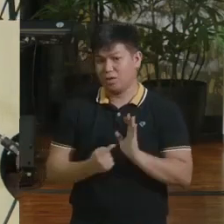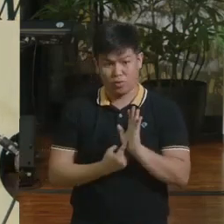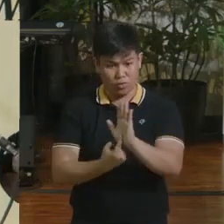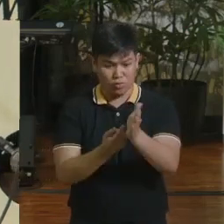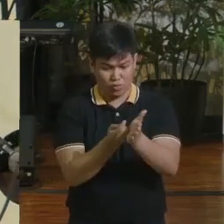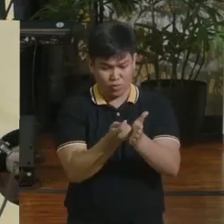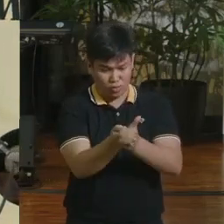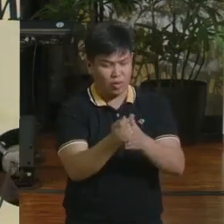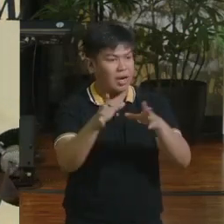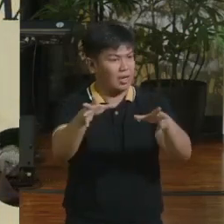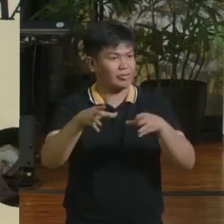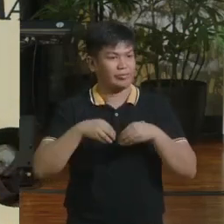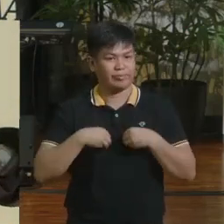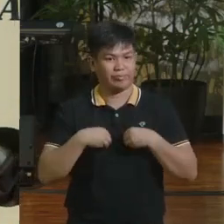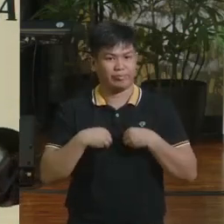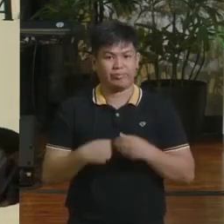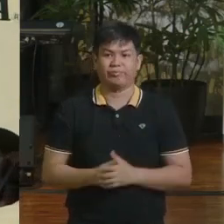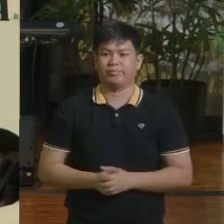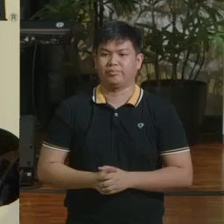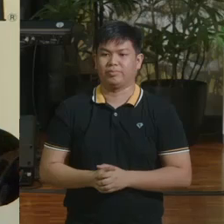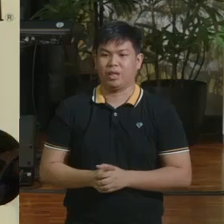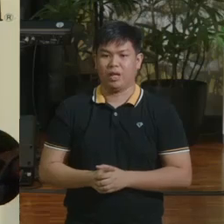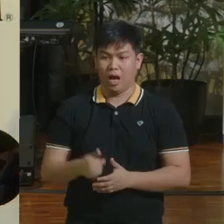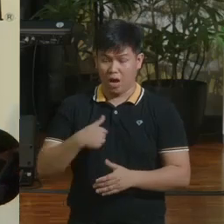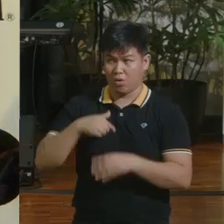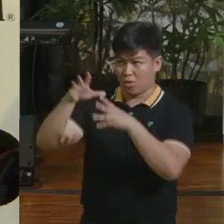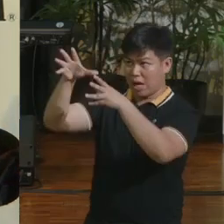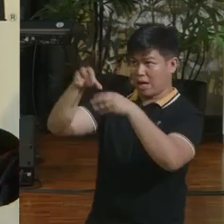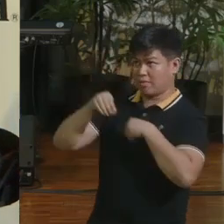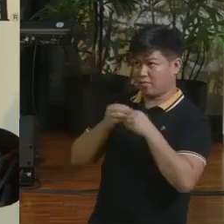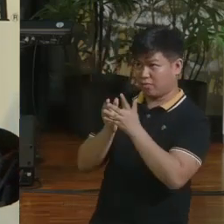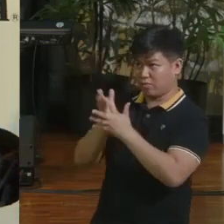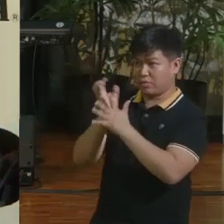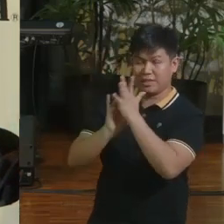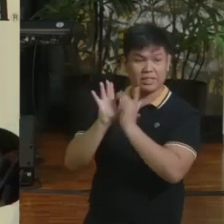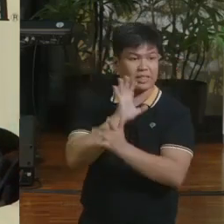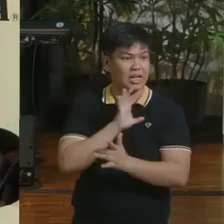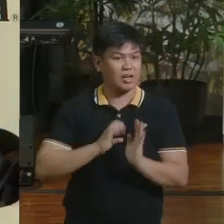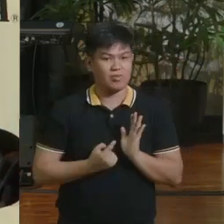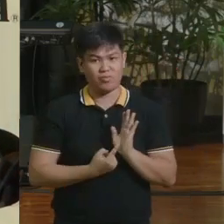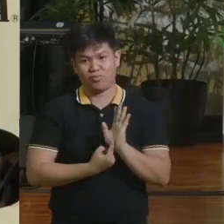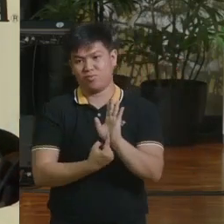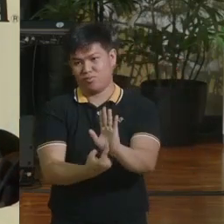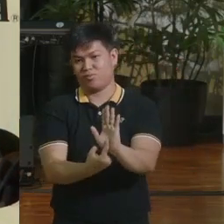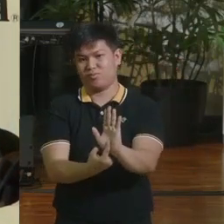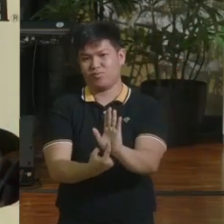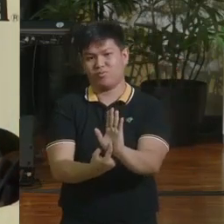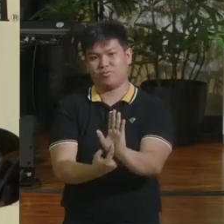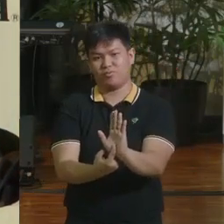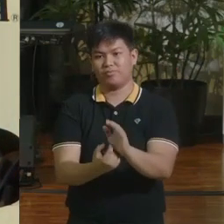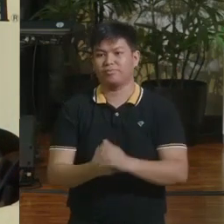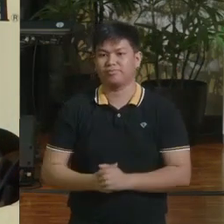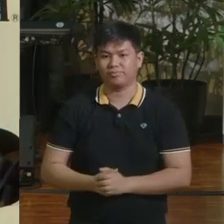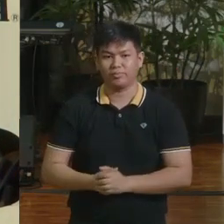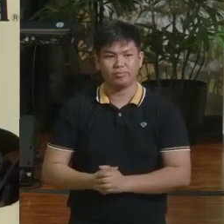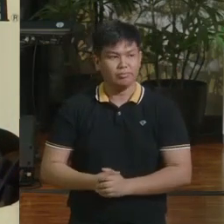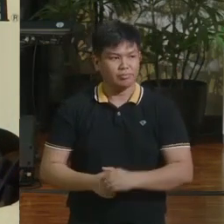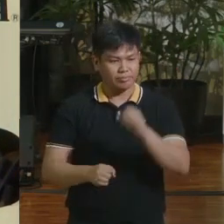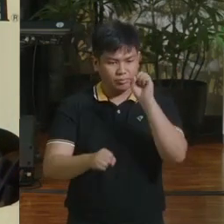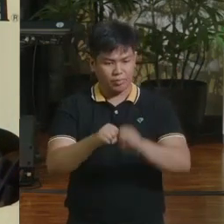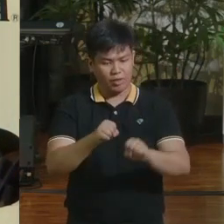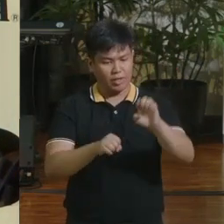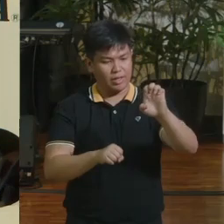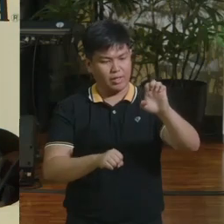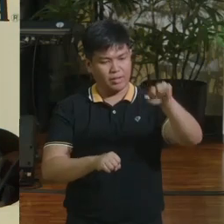tinanggap. But I received it through a revelation of Jesus Christ. Kaya sinabi niya sa